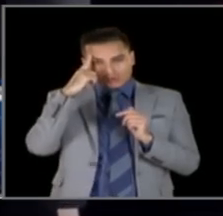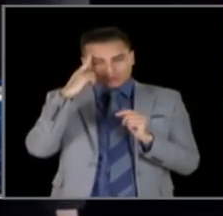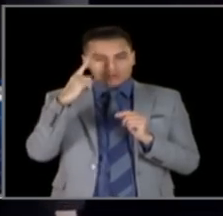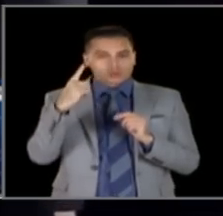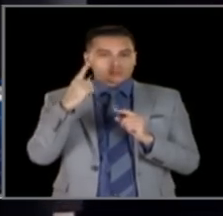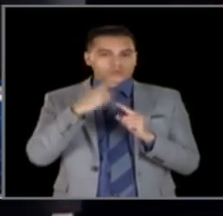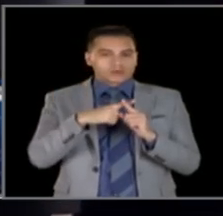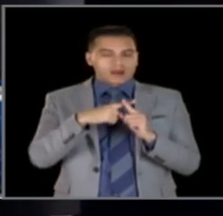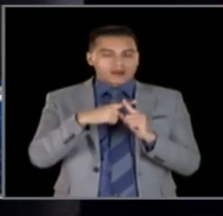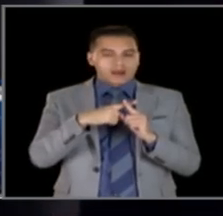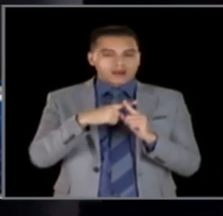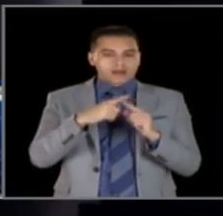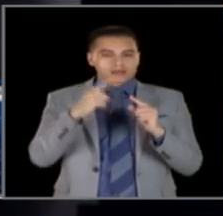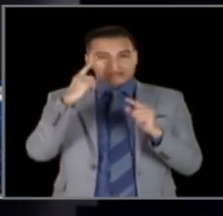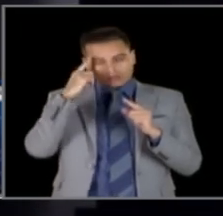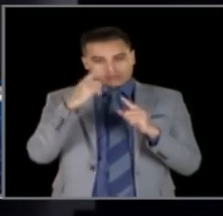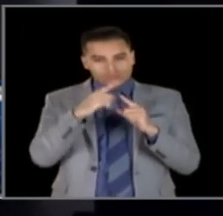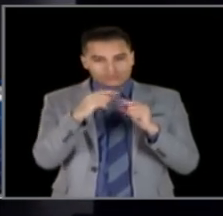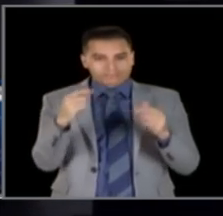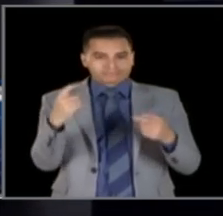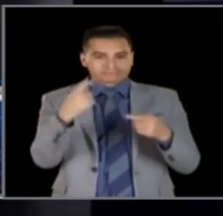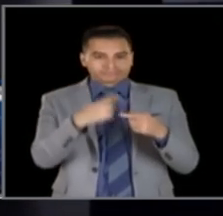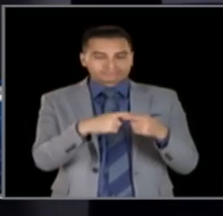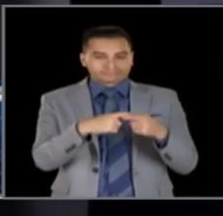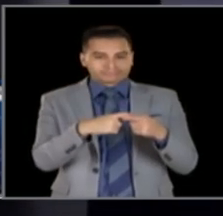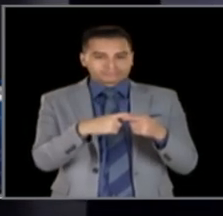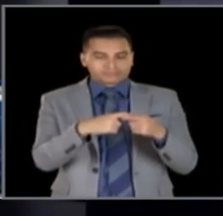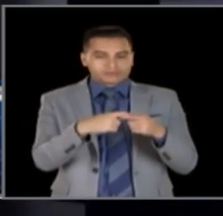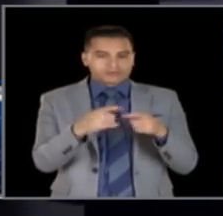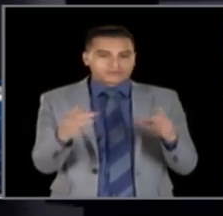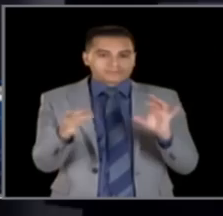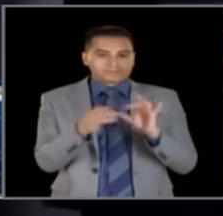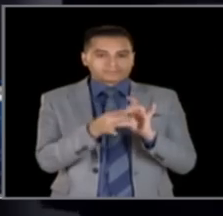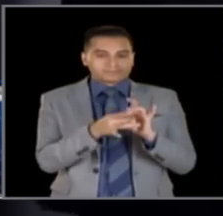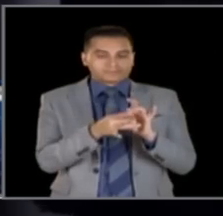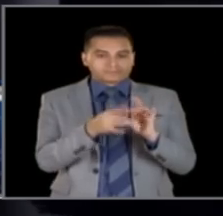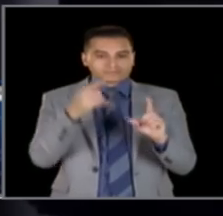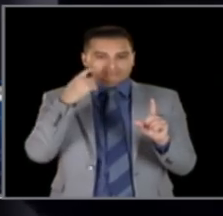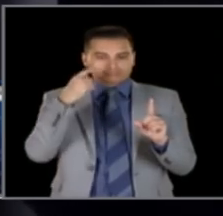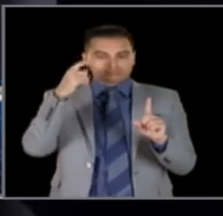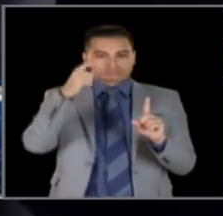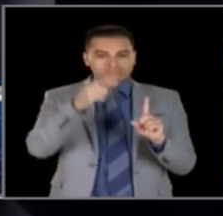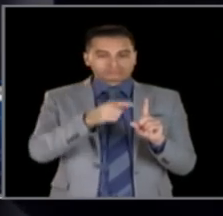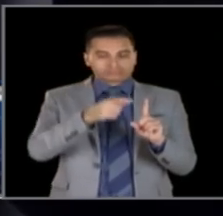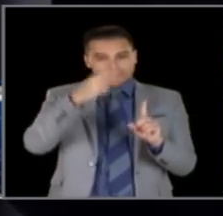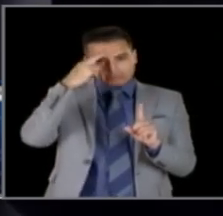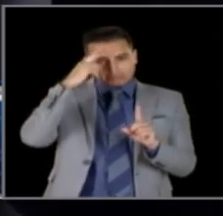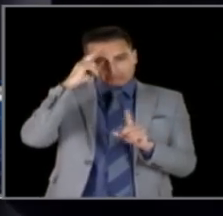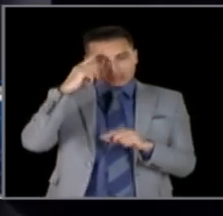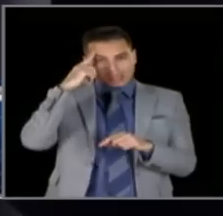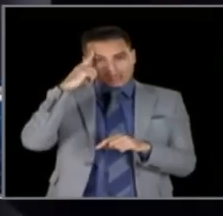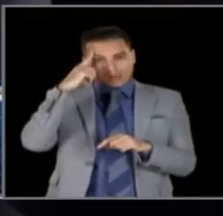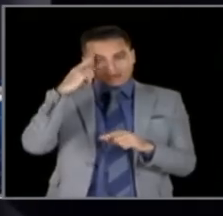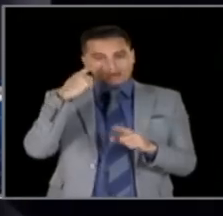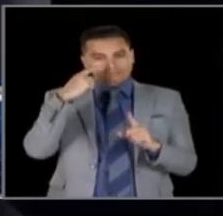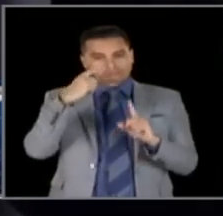حرمت كوريا من سيادتها الدبلوماسية وبقت تحت حماية الإمبراطورية